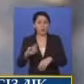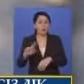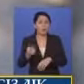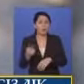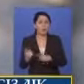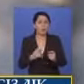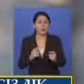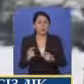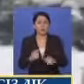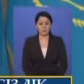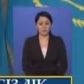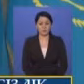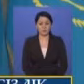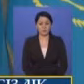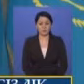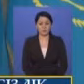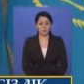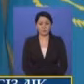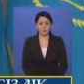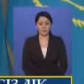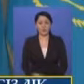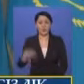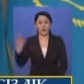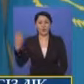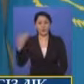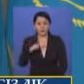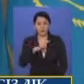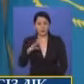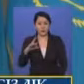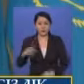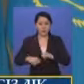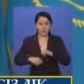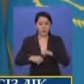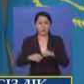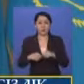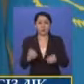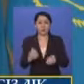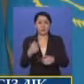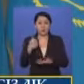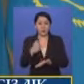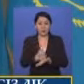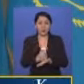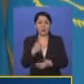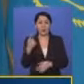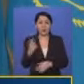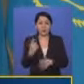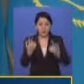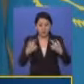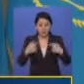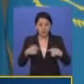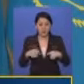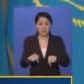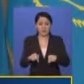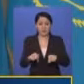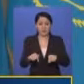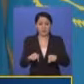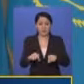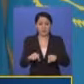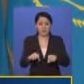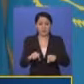деді тұңғыш президент. Бұрынғы кеңес одағы құлаған тұста дүниедегі ең үлкен экономикалық дағдарысты артта